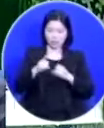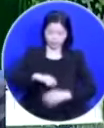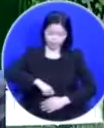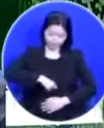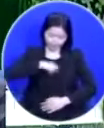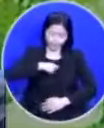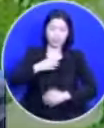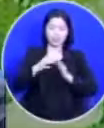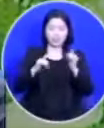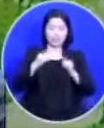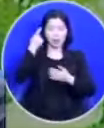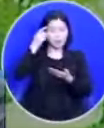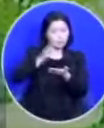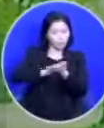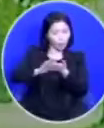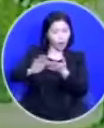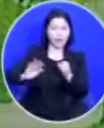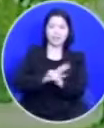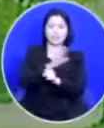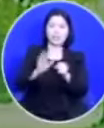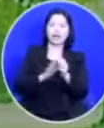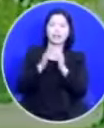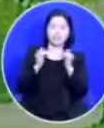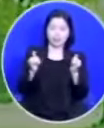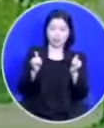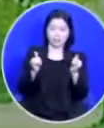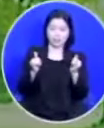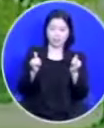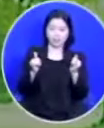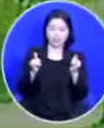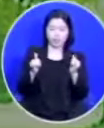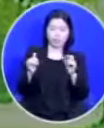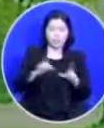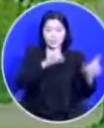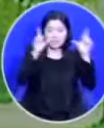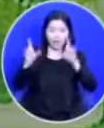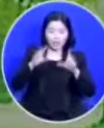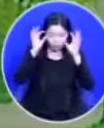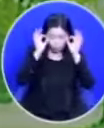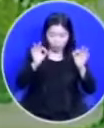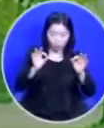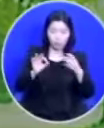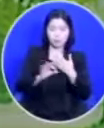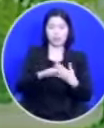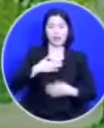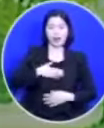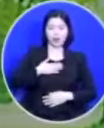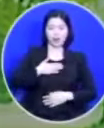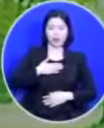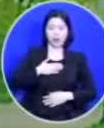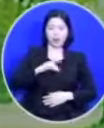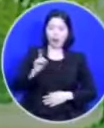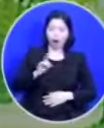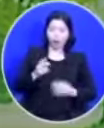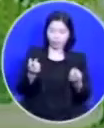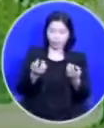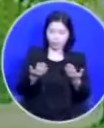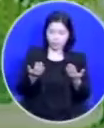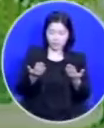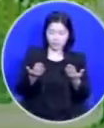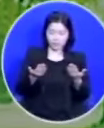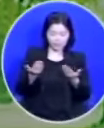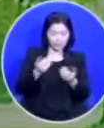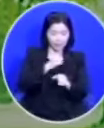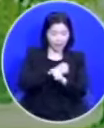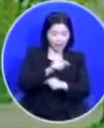평화를 사랑하는 사람 사는거 보면 안 되니까 어떤 일을 하는 거 보면 안